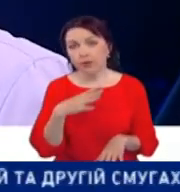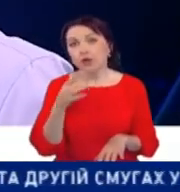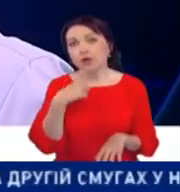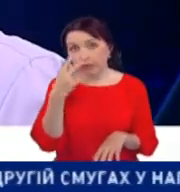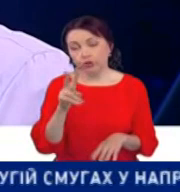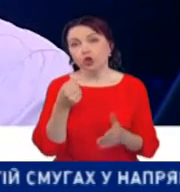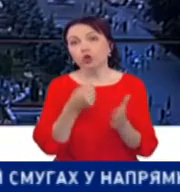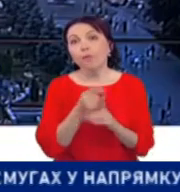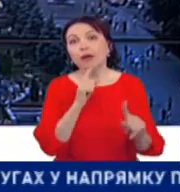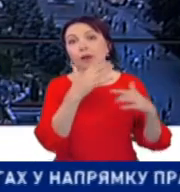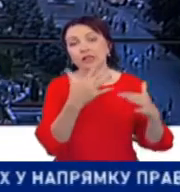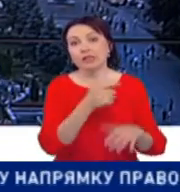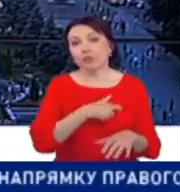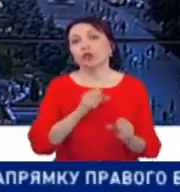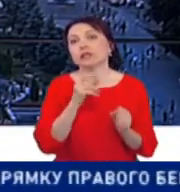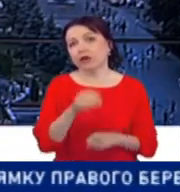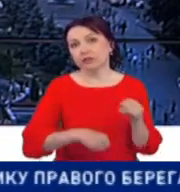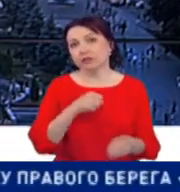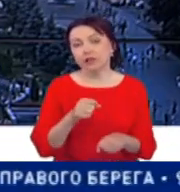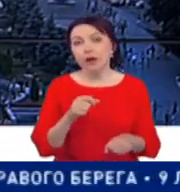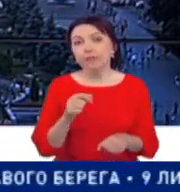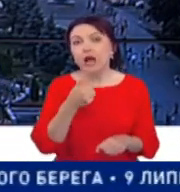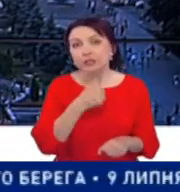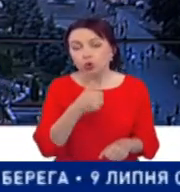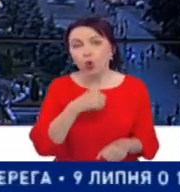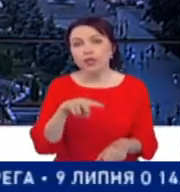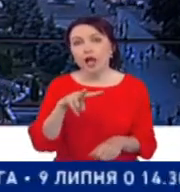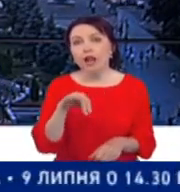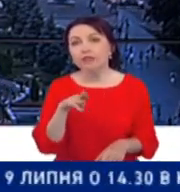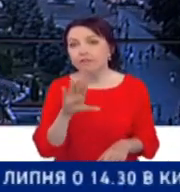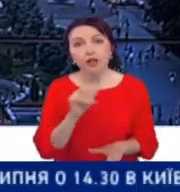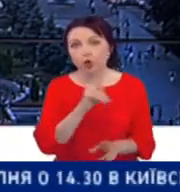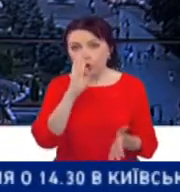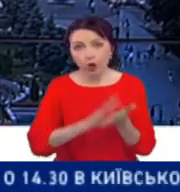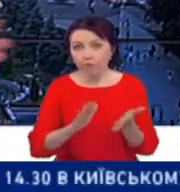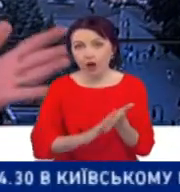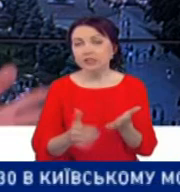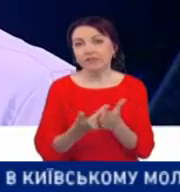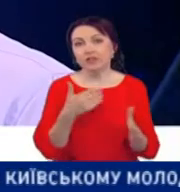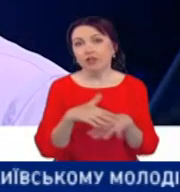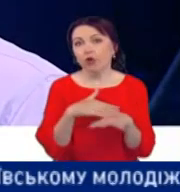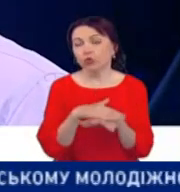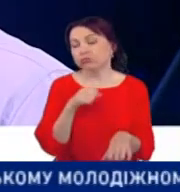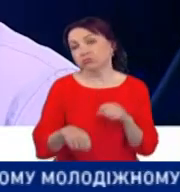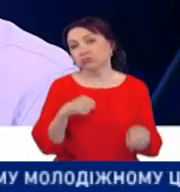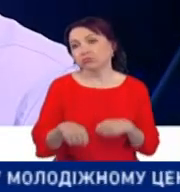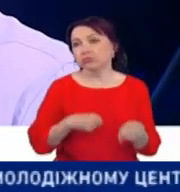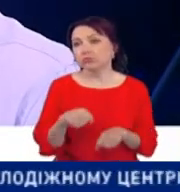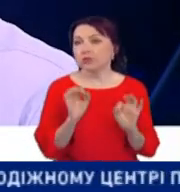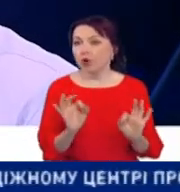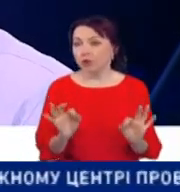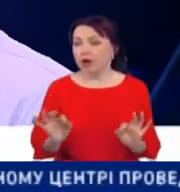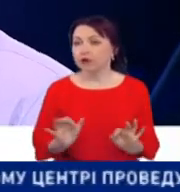добираються депутати. В Естонії, там в Літві така ж сама ситуація. Ніхто не ховається від народу, бо... Ну, бо вони ж отак з народом,